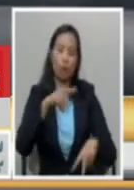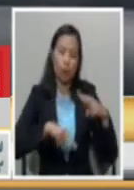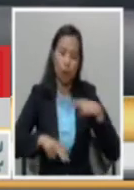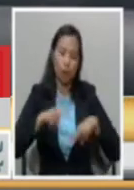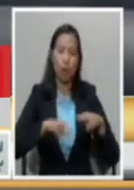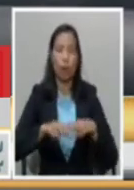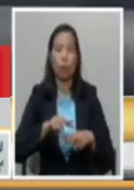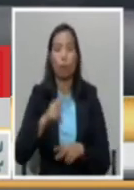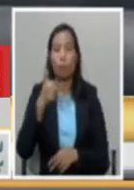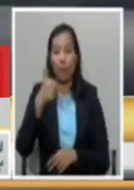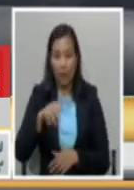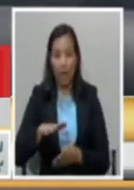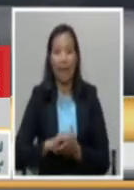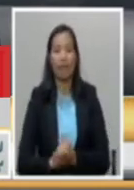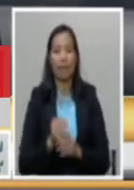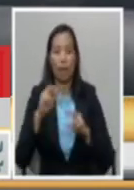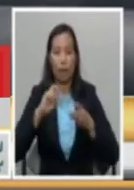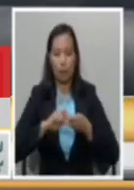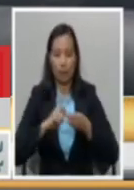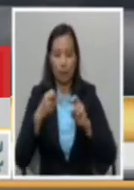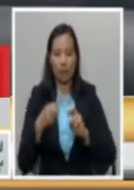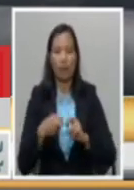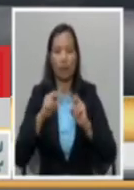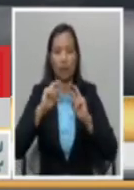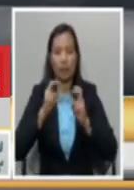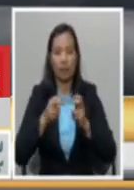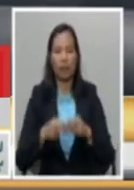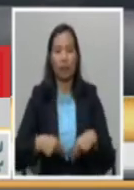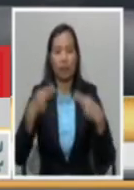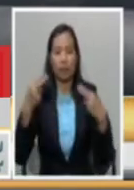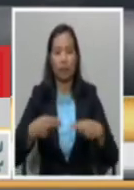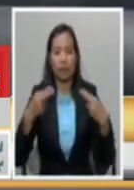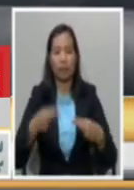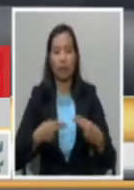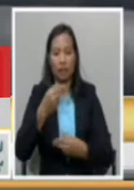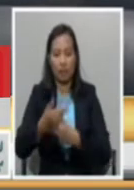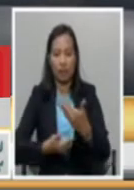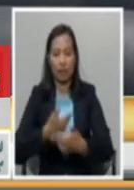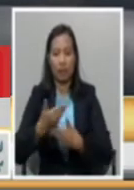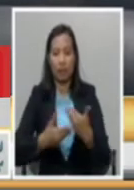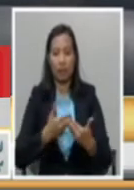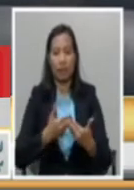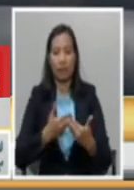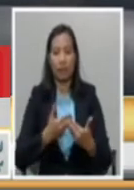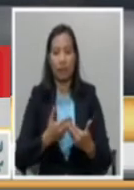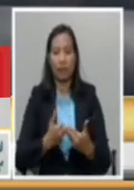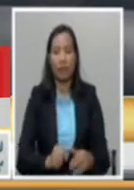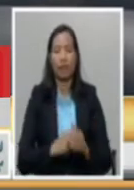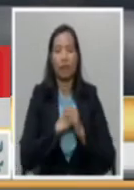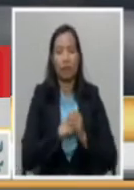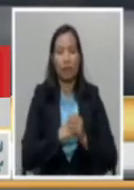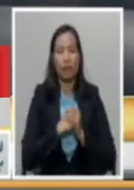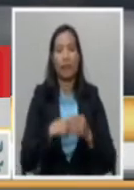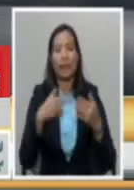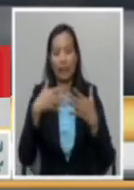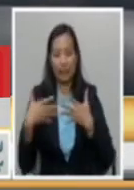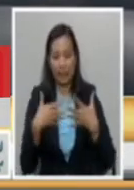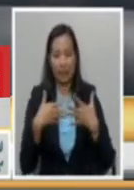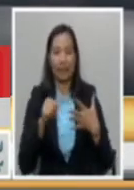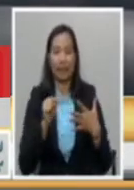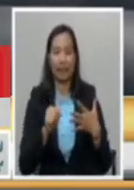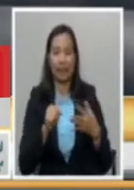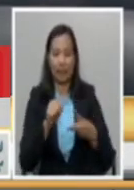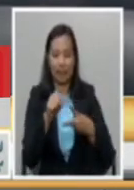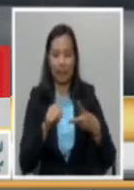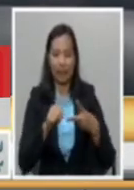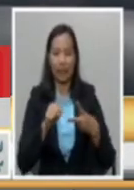นั่นก็คือปัญหาในเรื่องของสงครามการค้าระหว่างไทยกับระหว่างจีนกับสหรัฐ2ประเทศมห